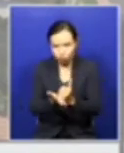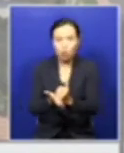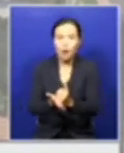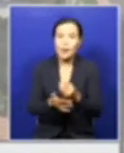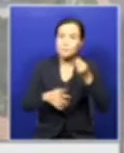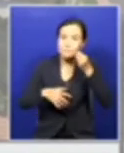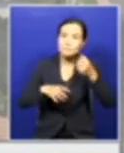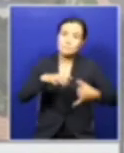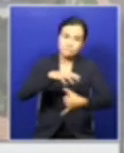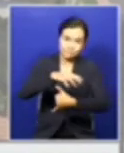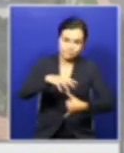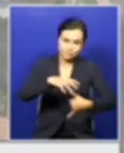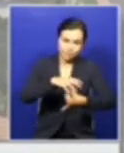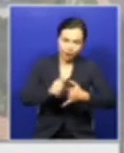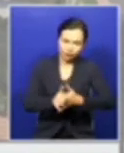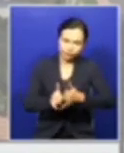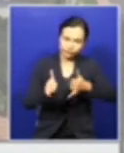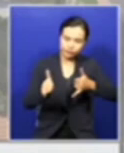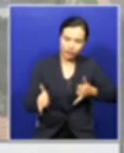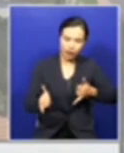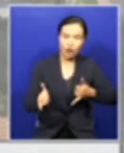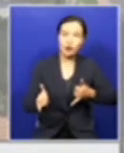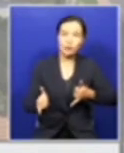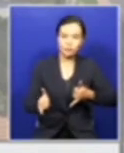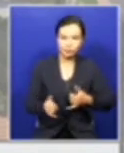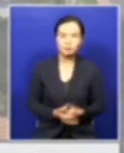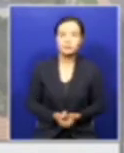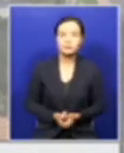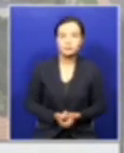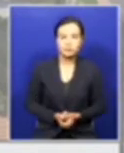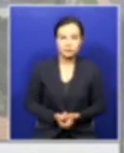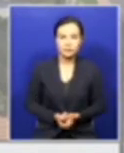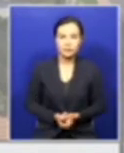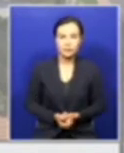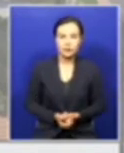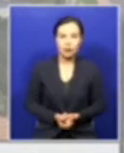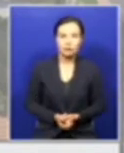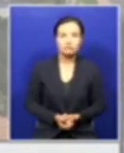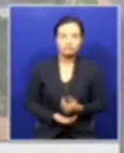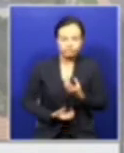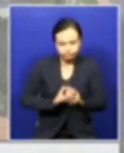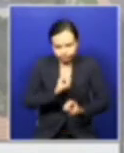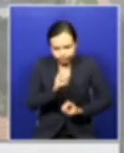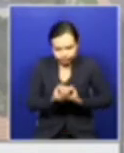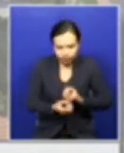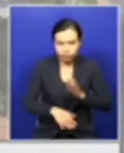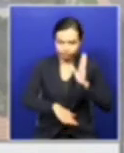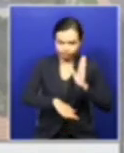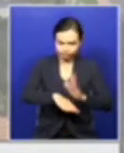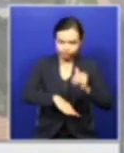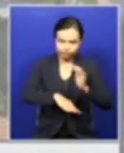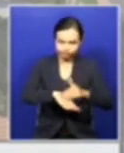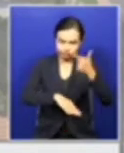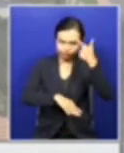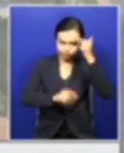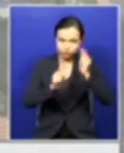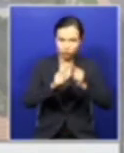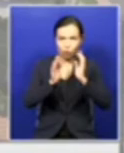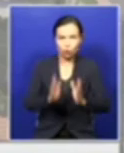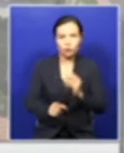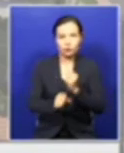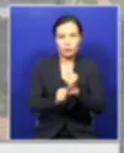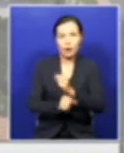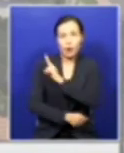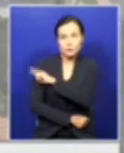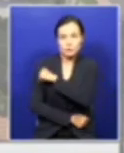บ้านเพื่อรักษาระยะห่างทางสังคมและมีความเสียสละและความสามารถของบุคลากรของสาธารณสุ